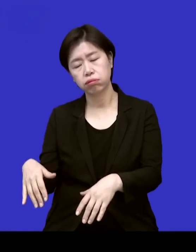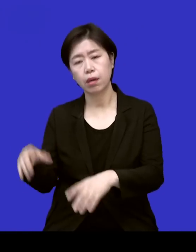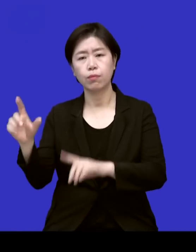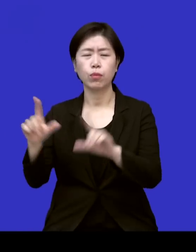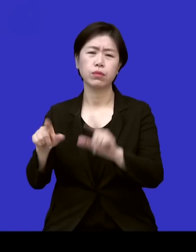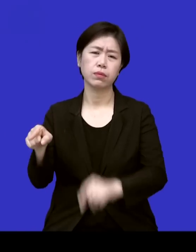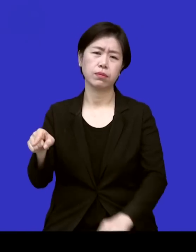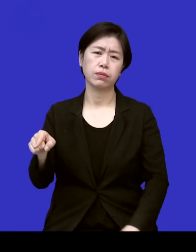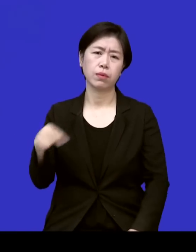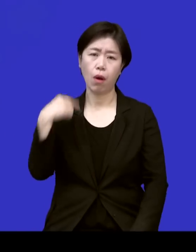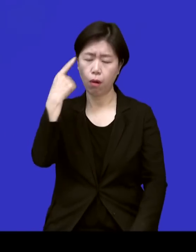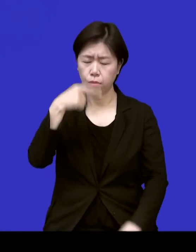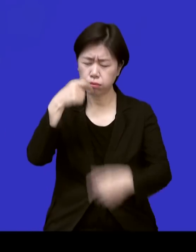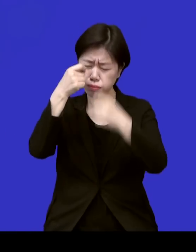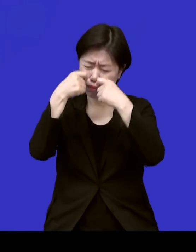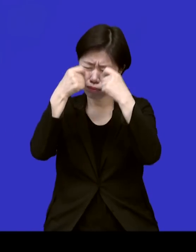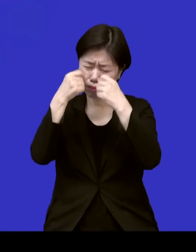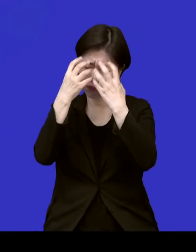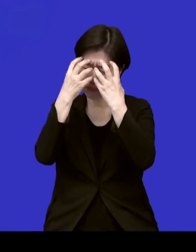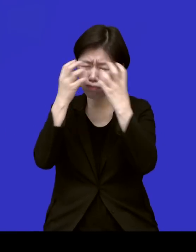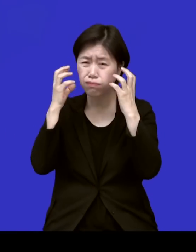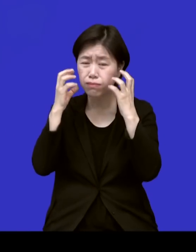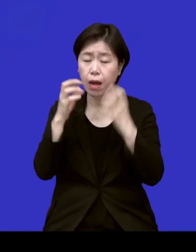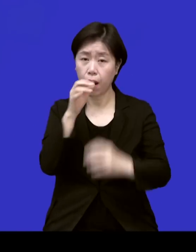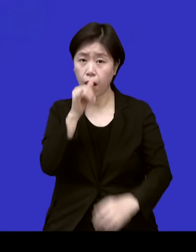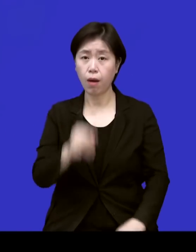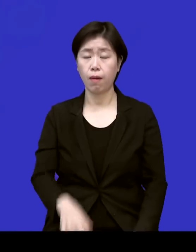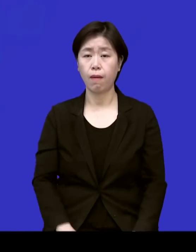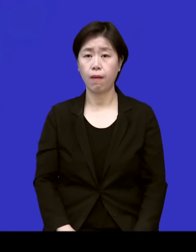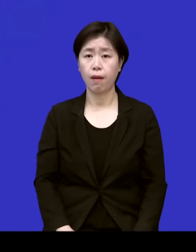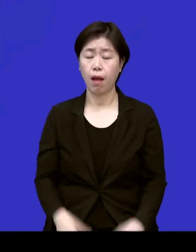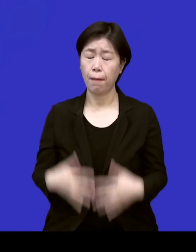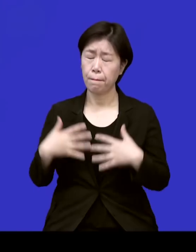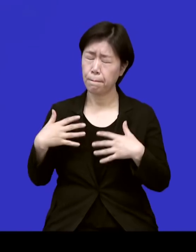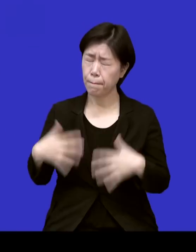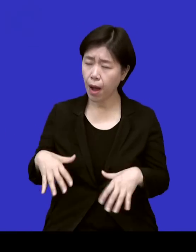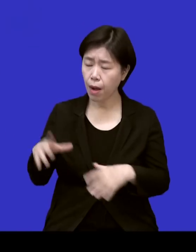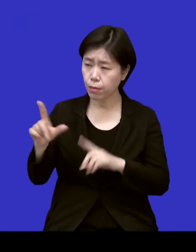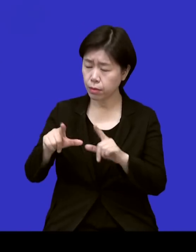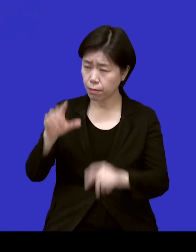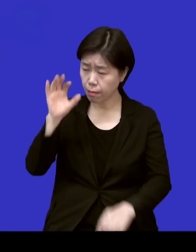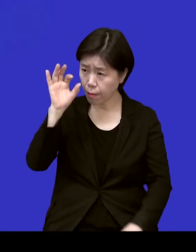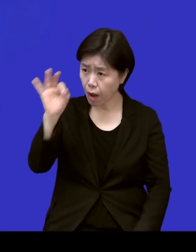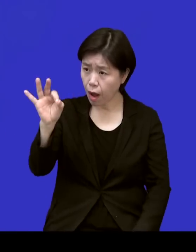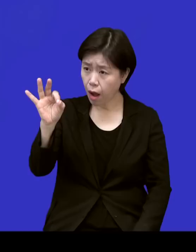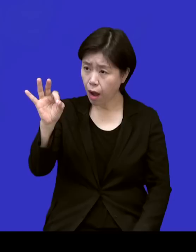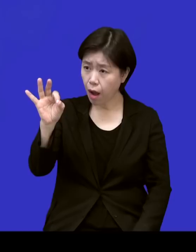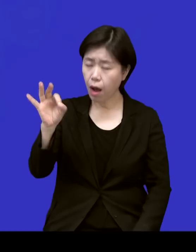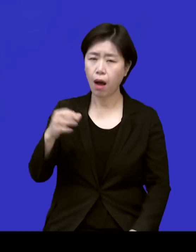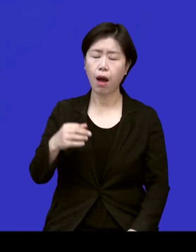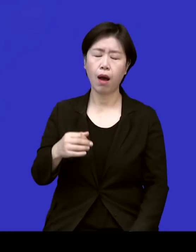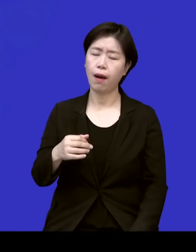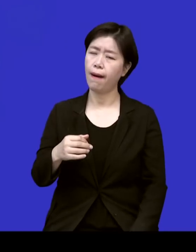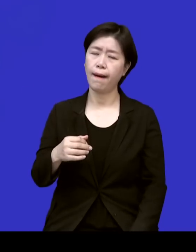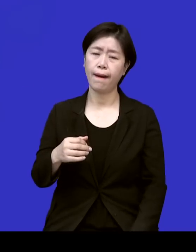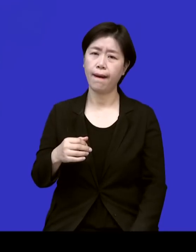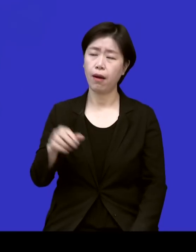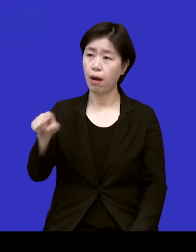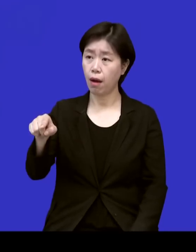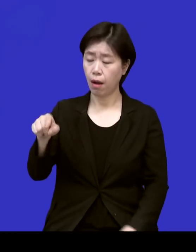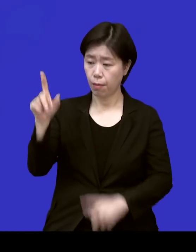많이 울어가지고 얼굴도 부어 있고 그 기운이 하나도 없이 그렇게 있는 거예요. 네. 네, 아이가 이렇게